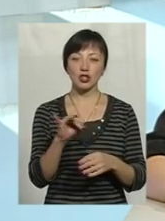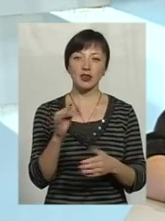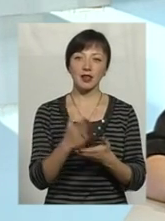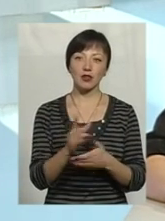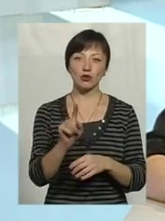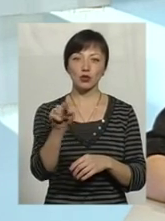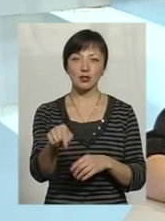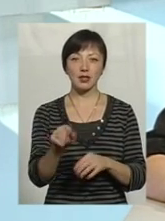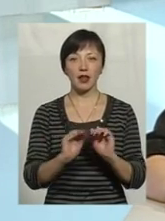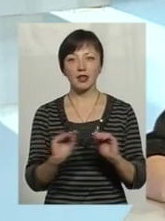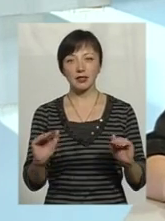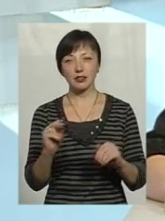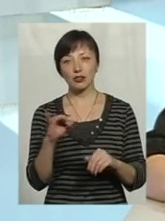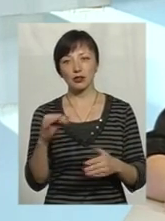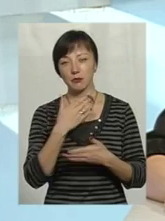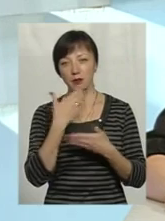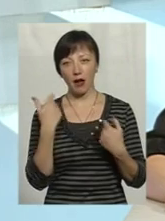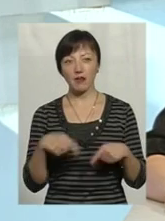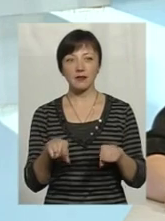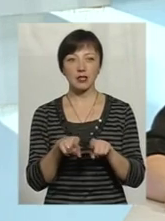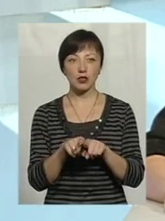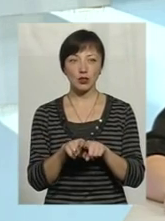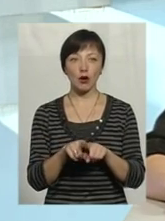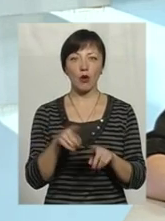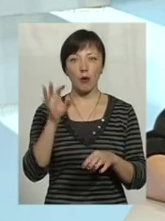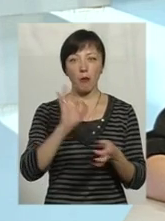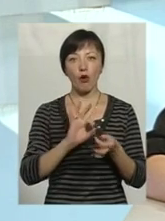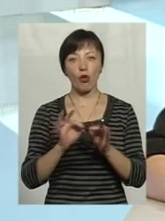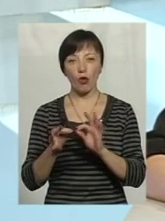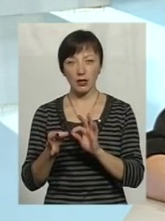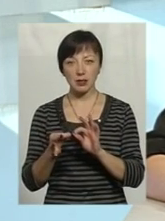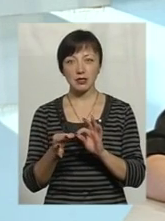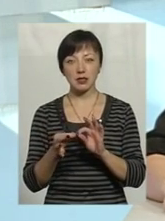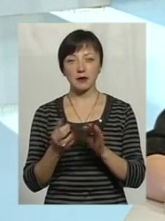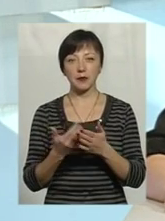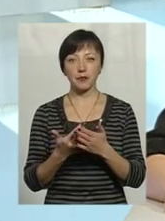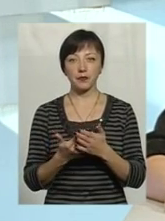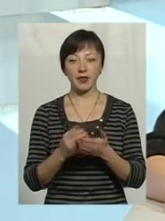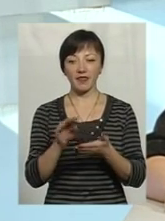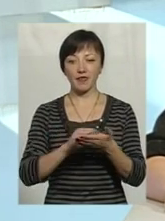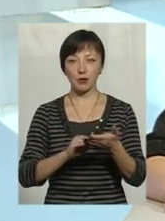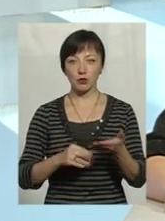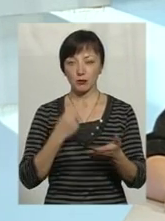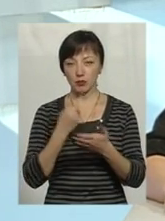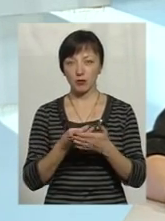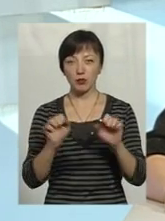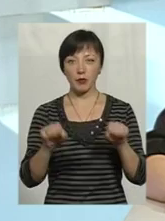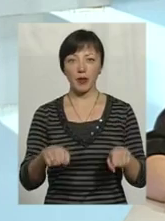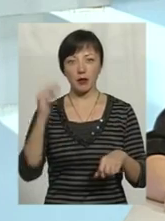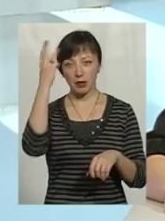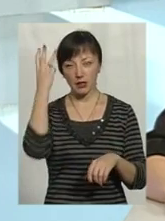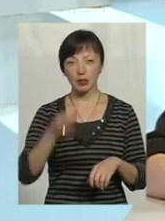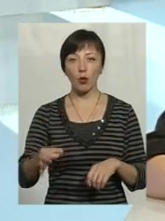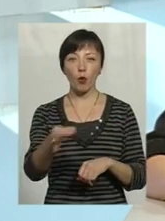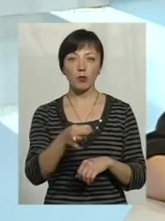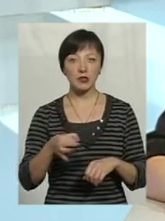щось на дітях, чи немає. Але все ж таки по логіці, взявши виписку, можна побачити там в Хмельницькій